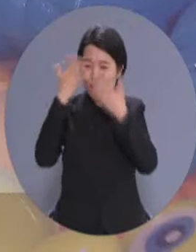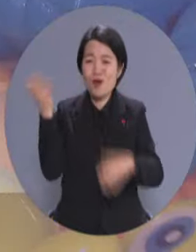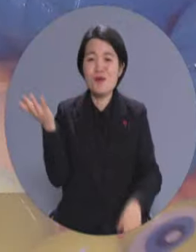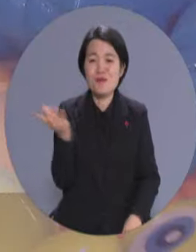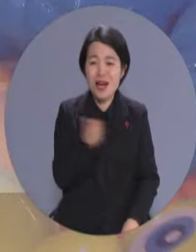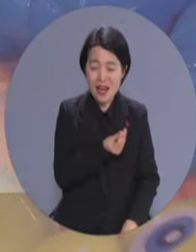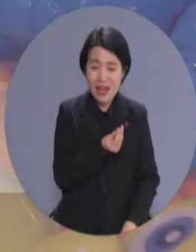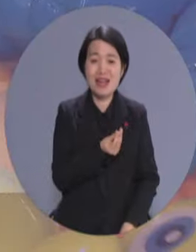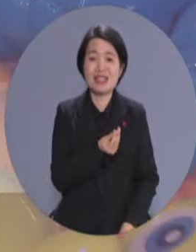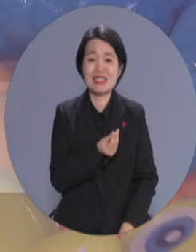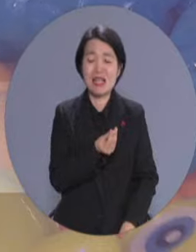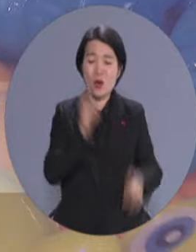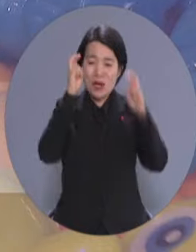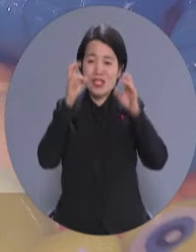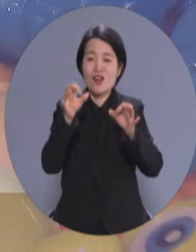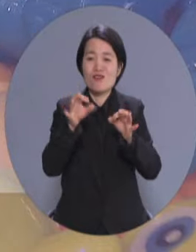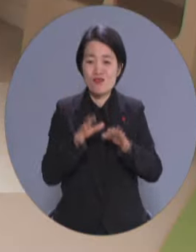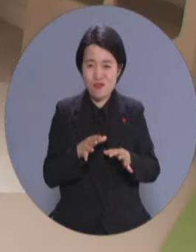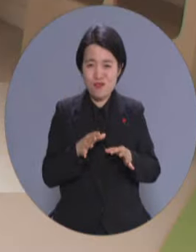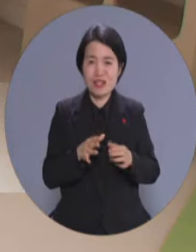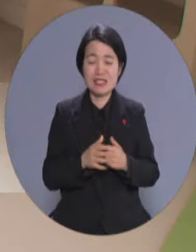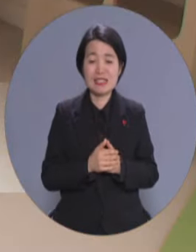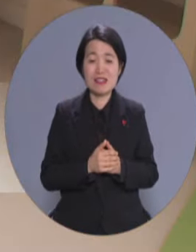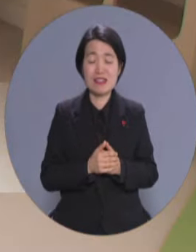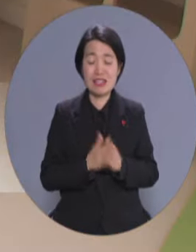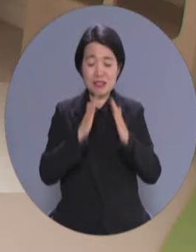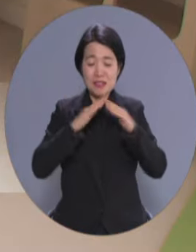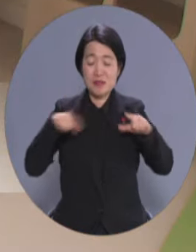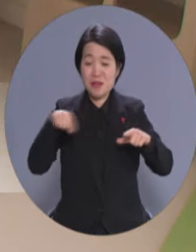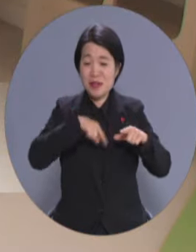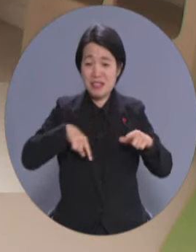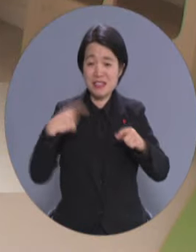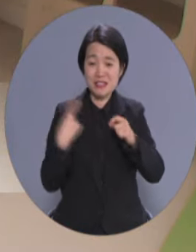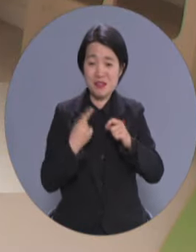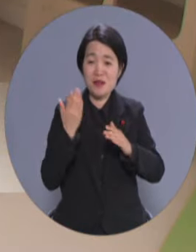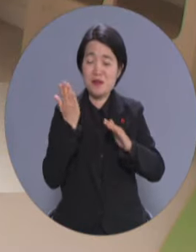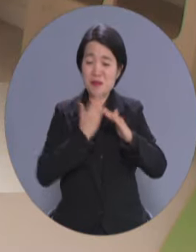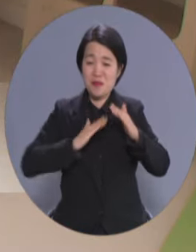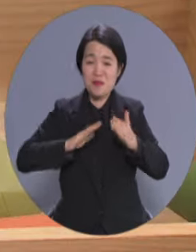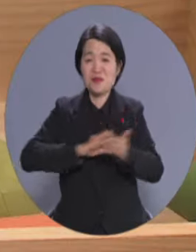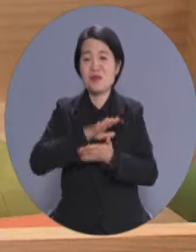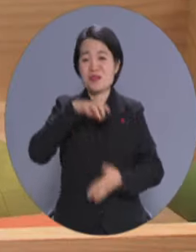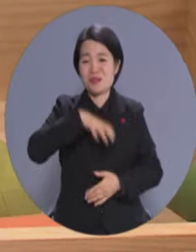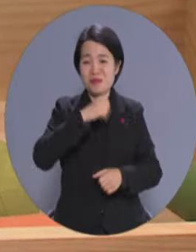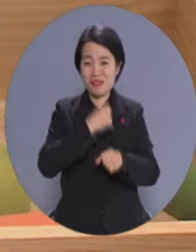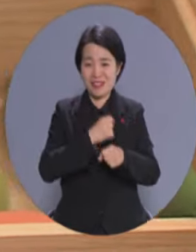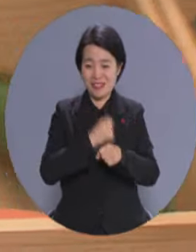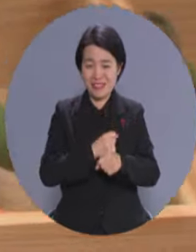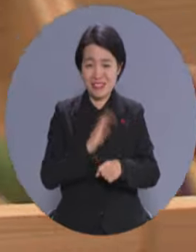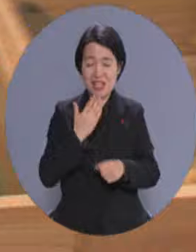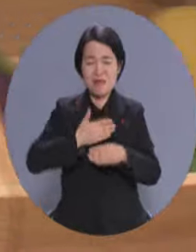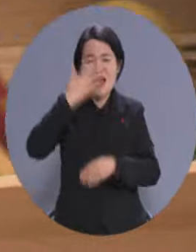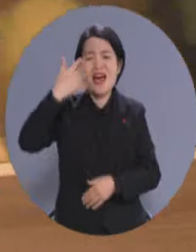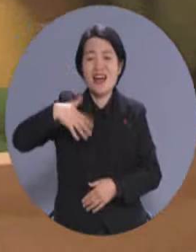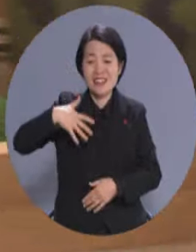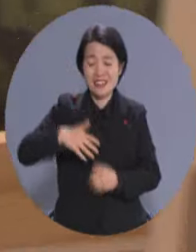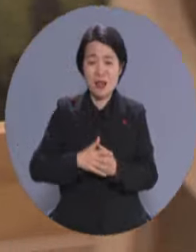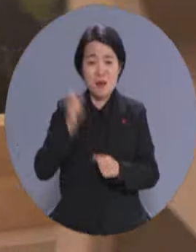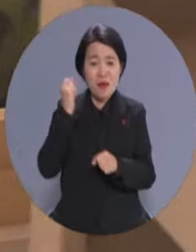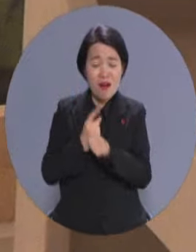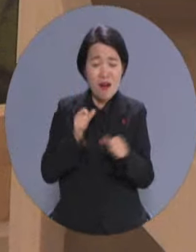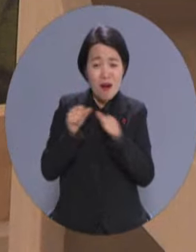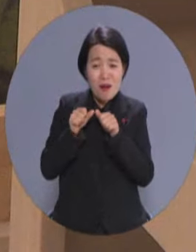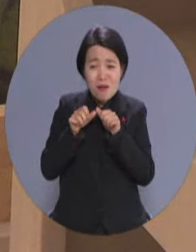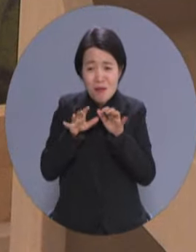무상임대를 받았고 기업의 후원을 받아 전남 첫 공공 실내 놀이터로 만든 겁니다. 아직 개관 전이지만